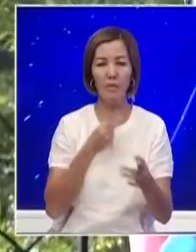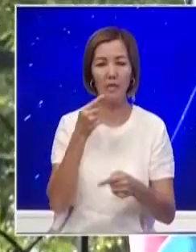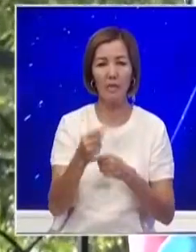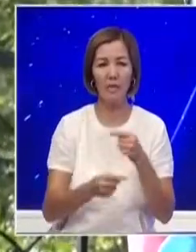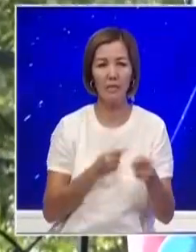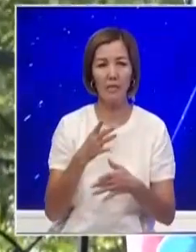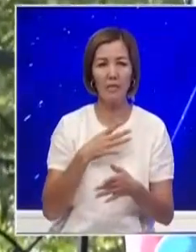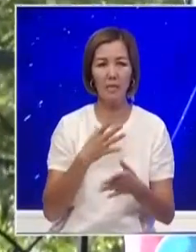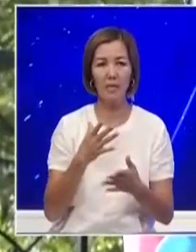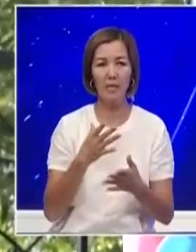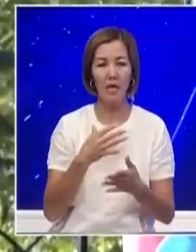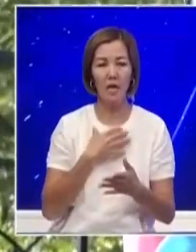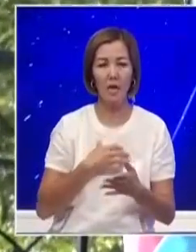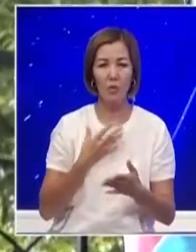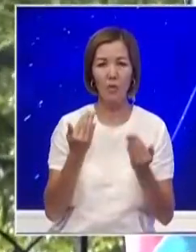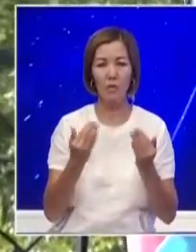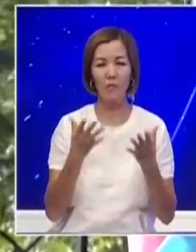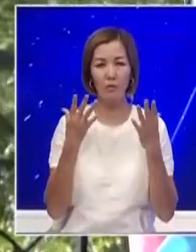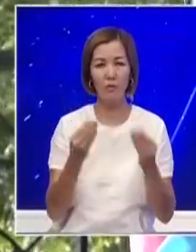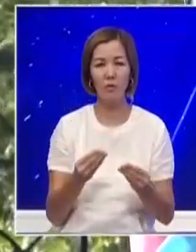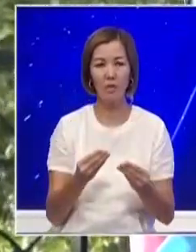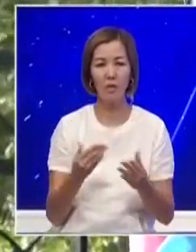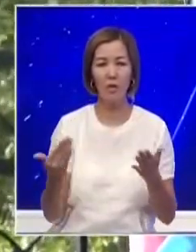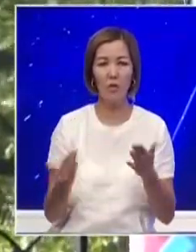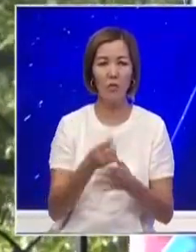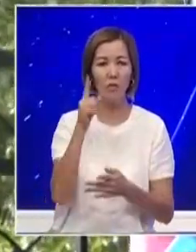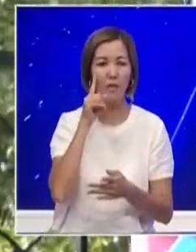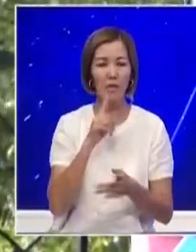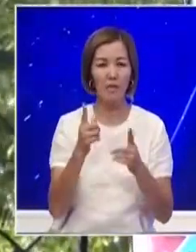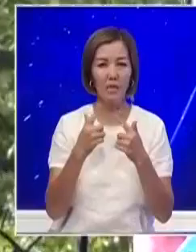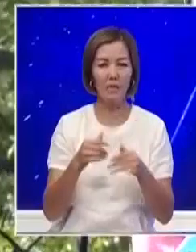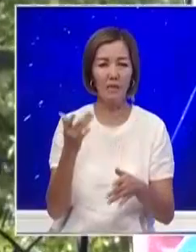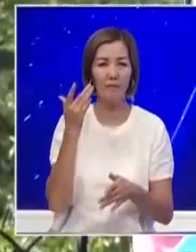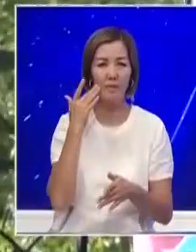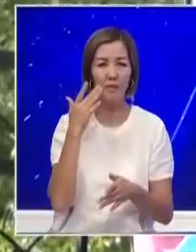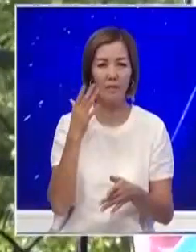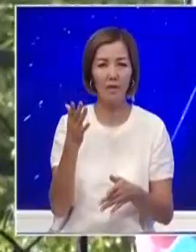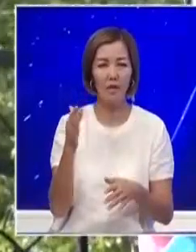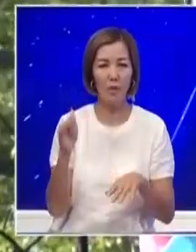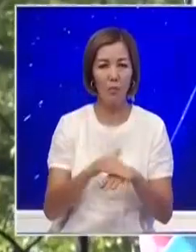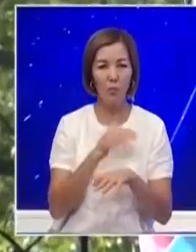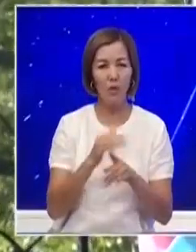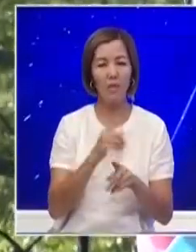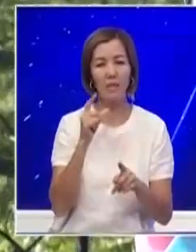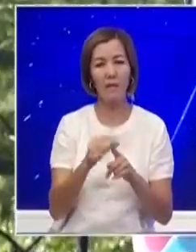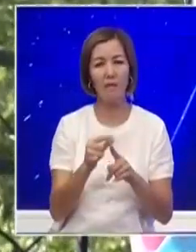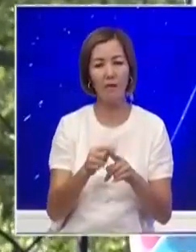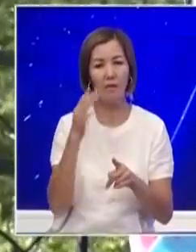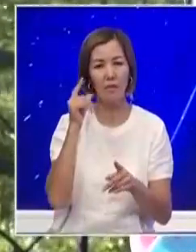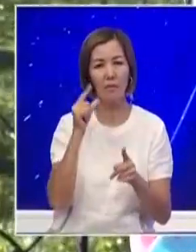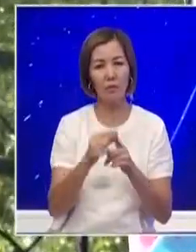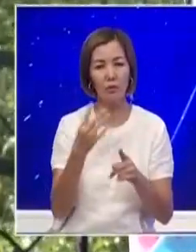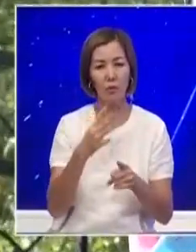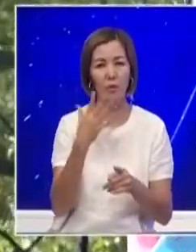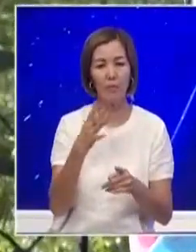его работы актуальны и на сегодняшний день. Для построения нового Казахстана, как никогда, подходят мудрые назидания, слова наставления Абая. Мы